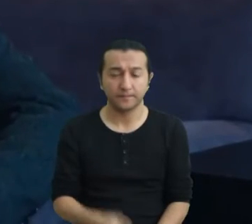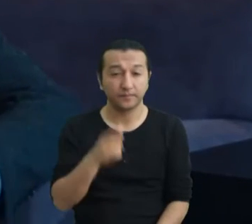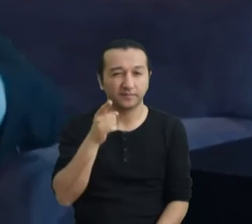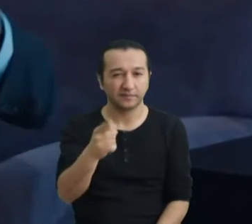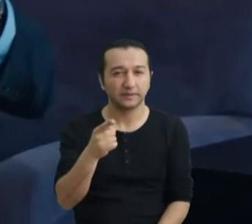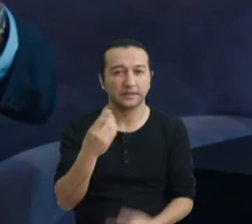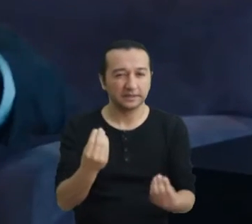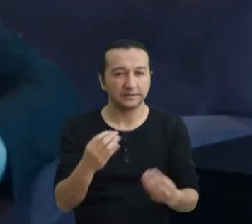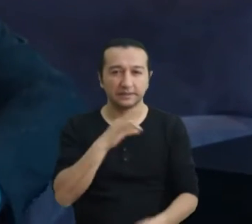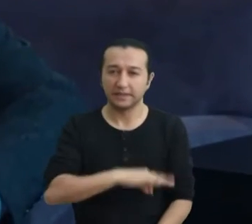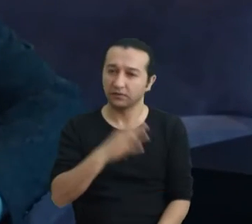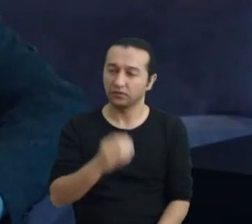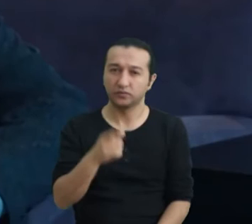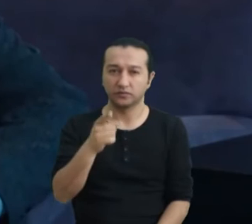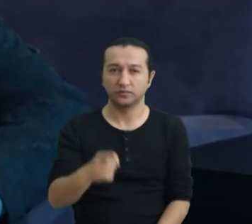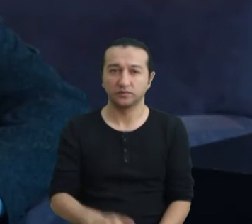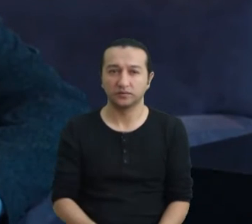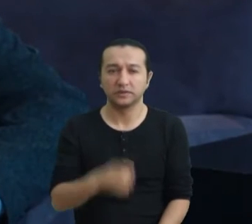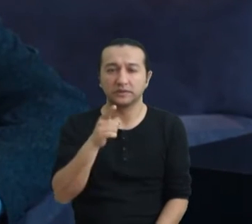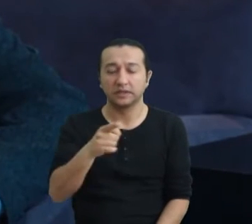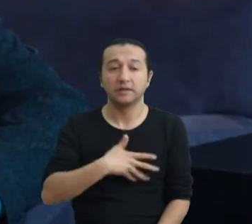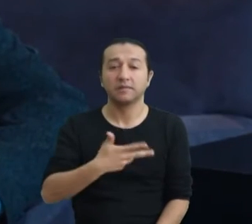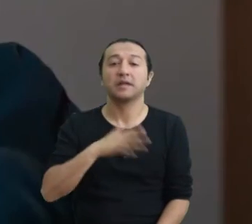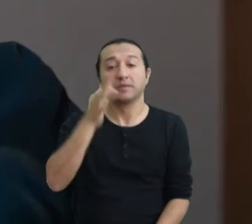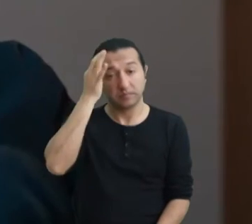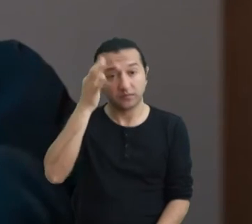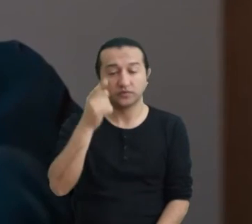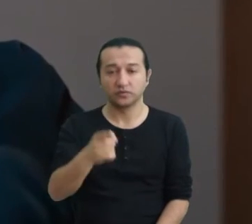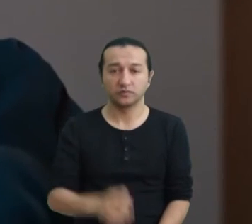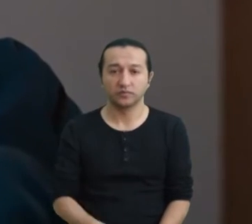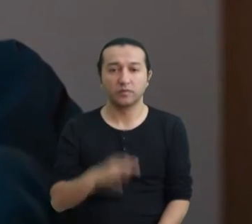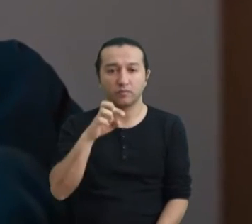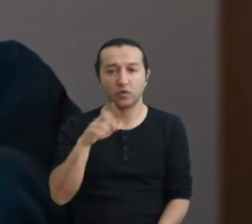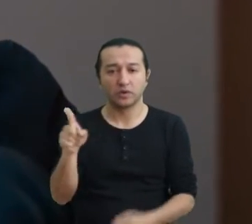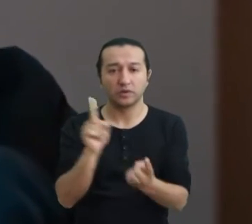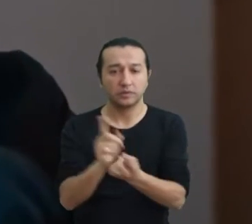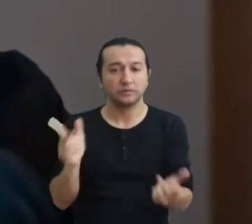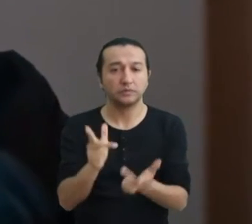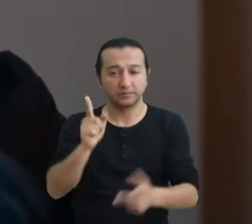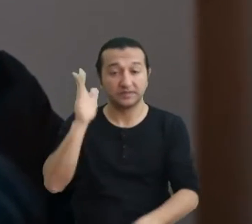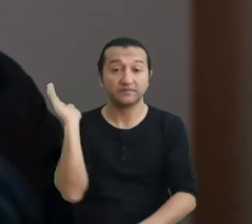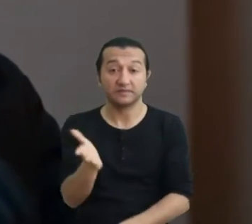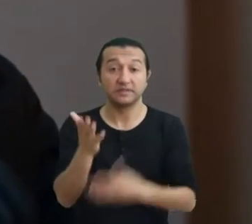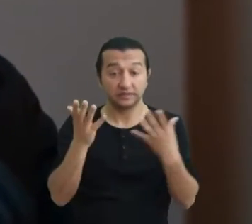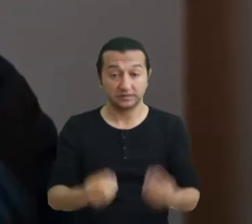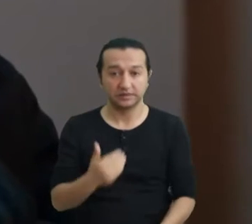Bu senin de işine gelir. Sen merak etme profesör. Polat'a öyle bir darbe vuracağım